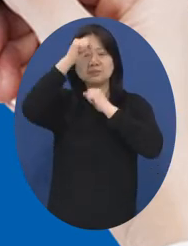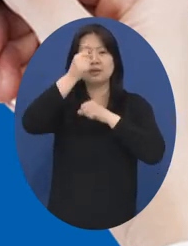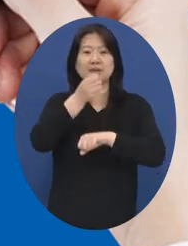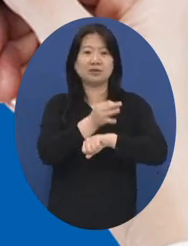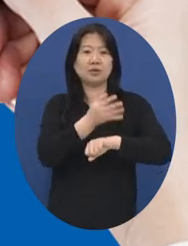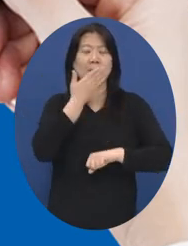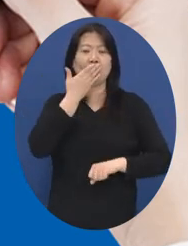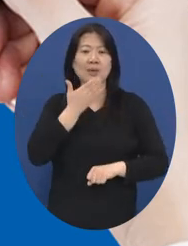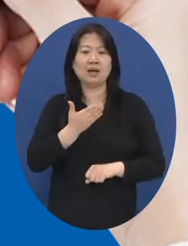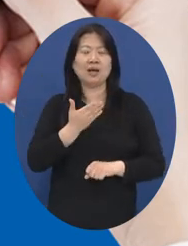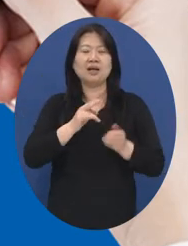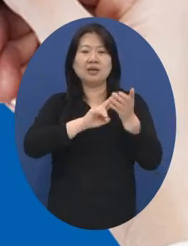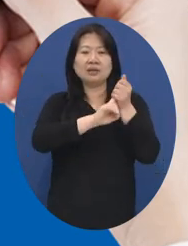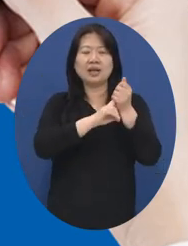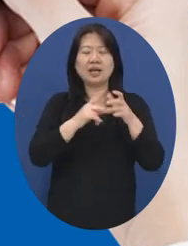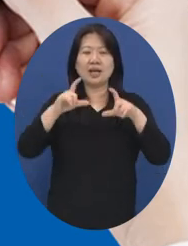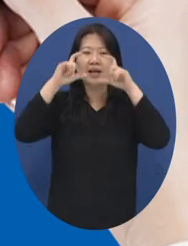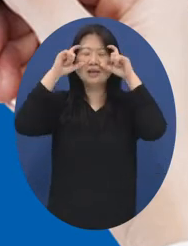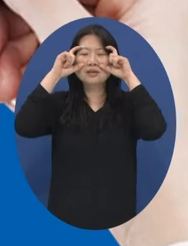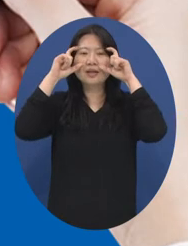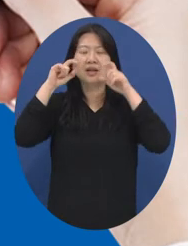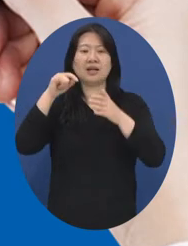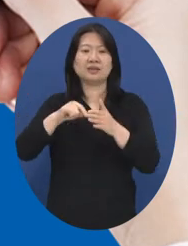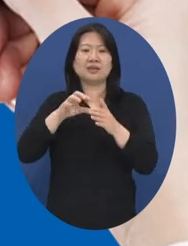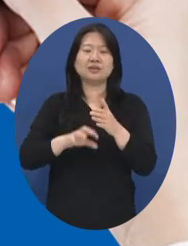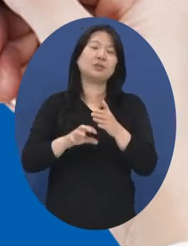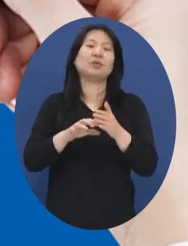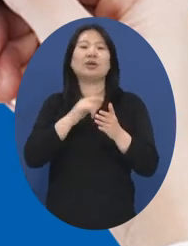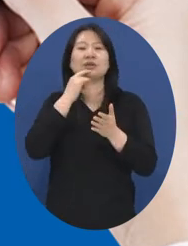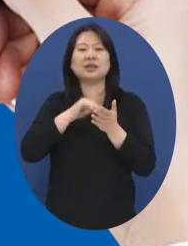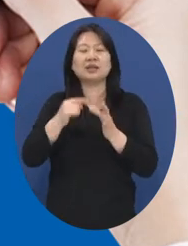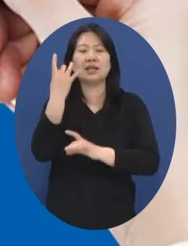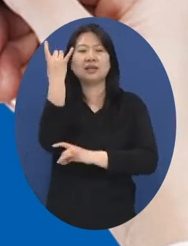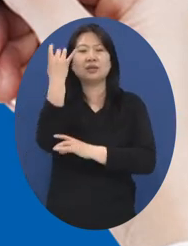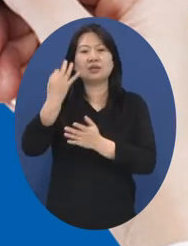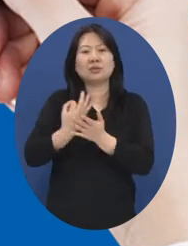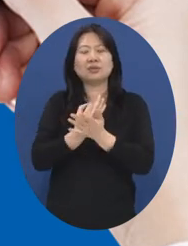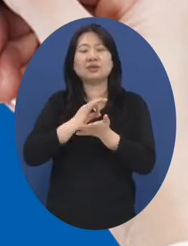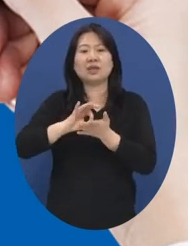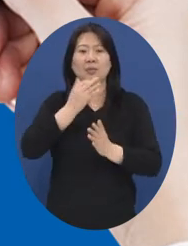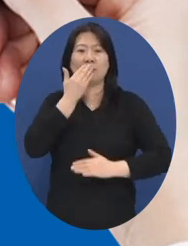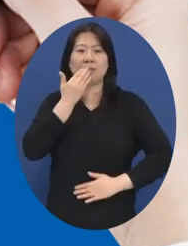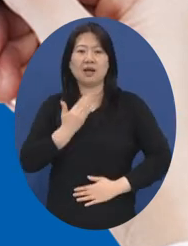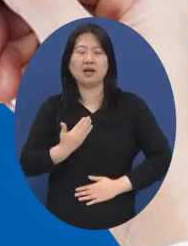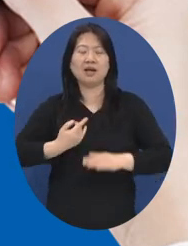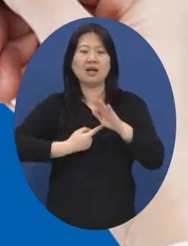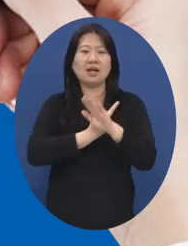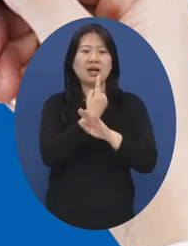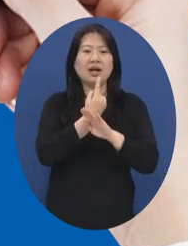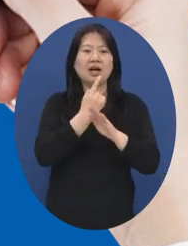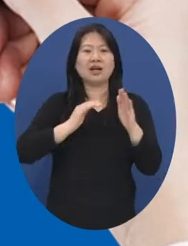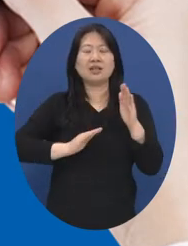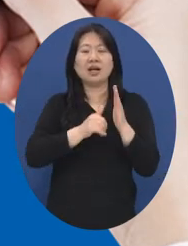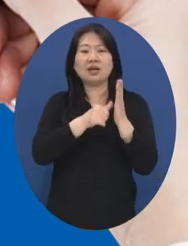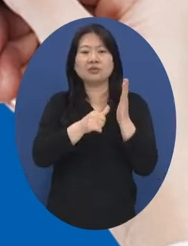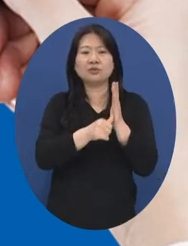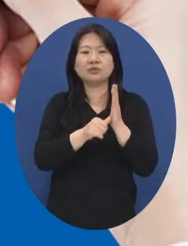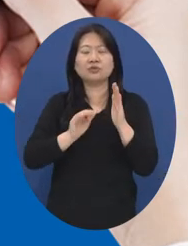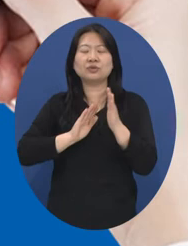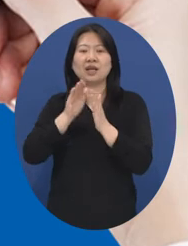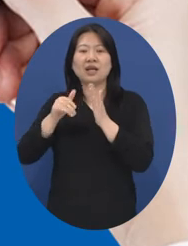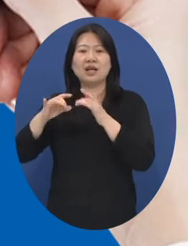됩니다 미용실과 안경점 등에서도 재난 기본소득을 사용할 수 있으며 이밖에 가구와 가전제품